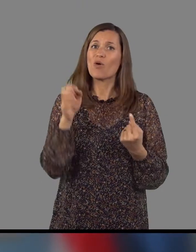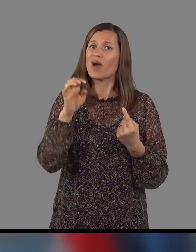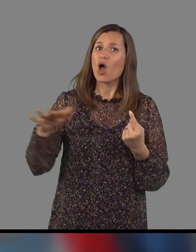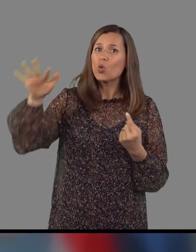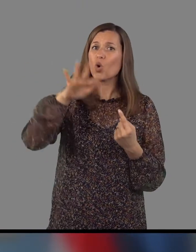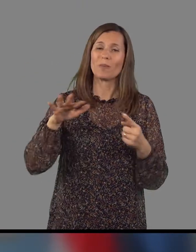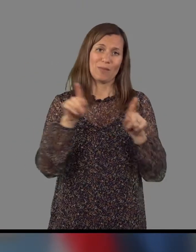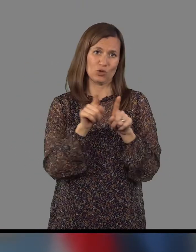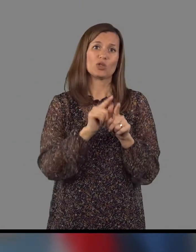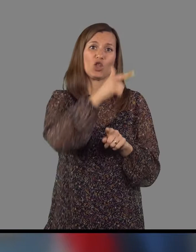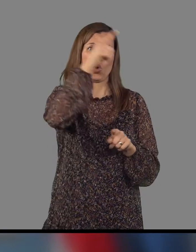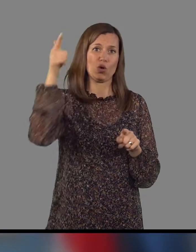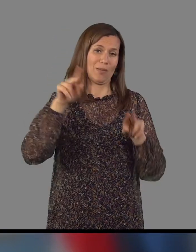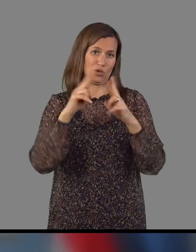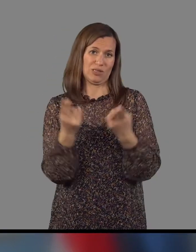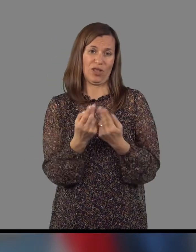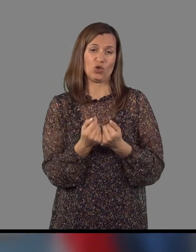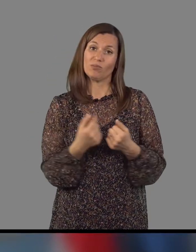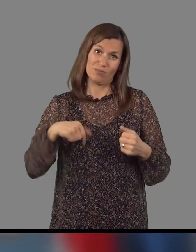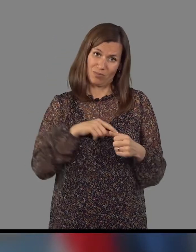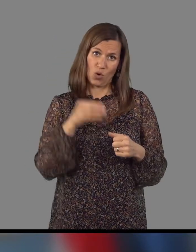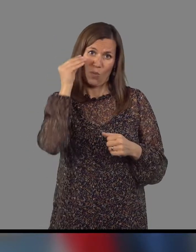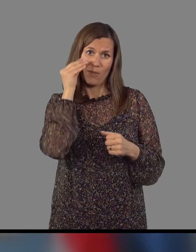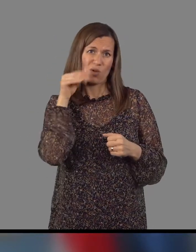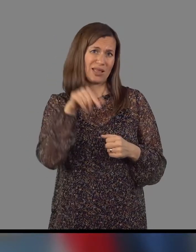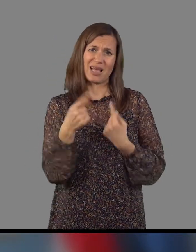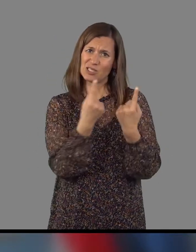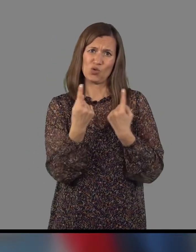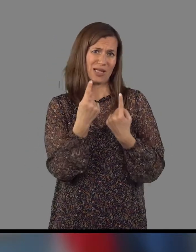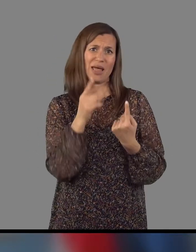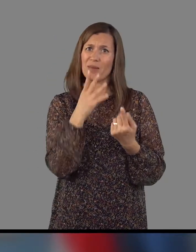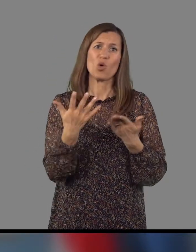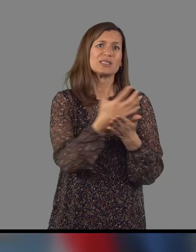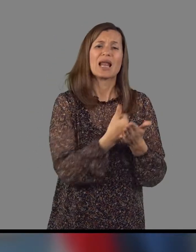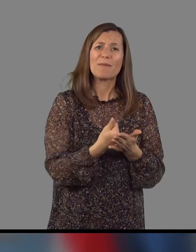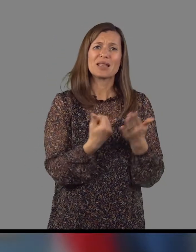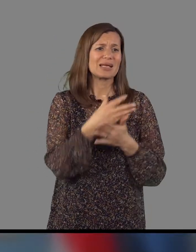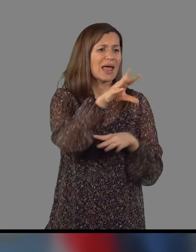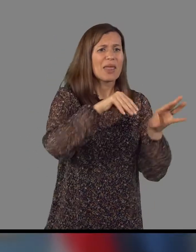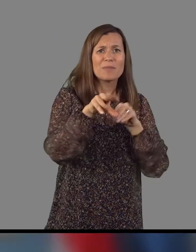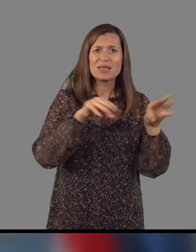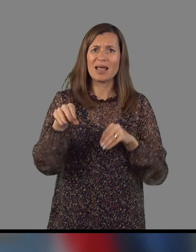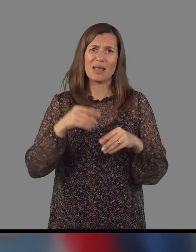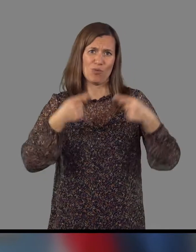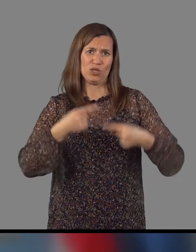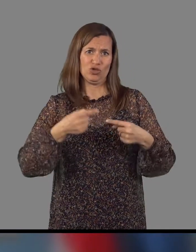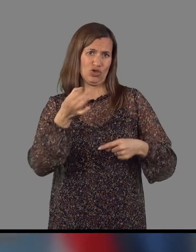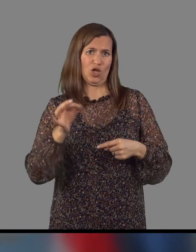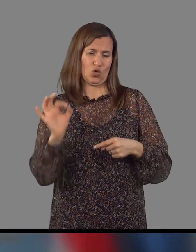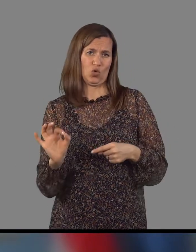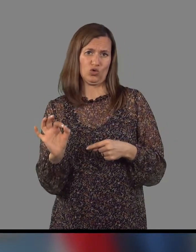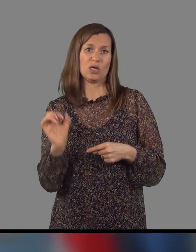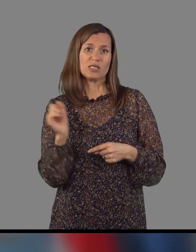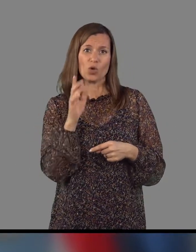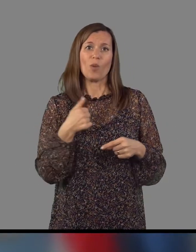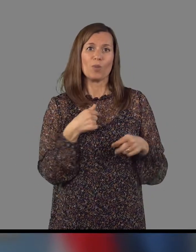samo v Evropi, ampak tudi drugje po svetu in upamo, da ne bo ta situacija izrabljena za nabiranje političnih